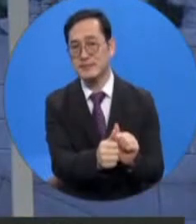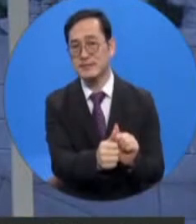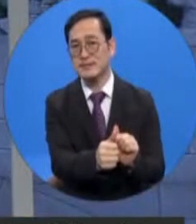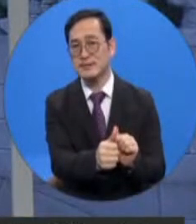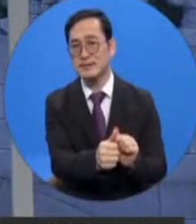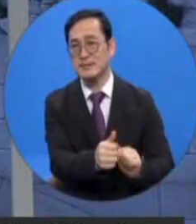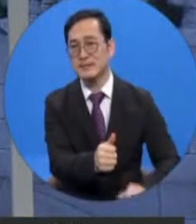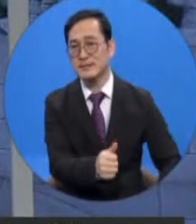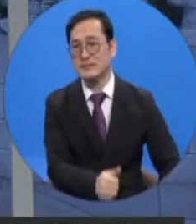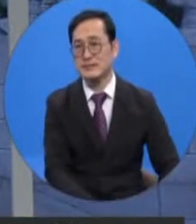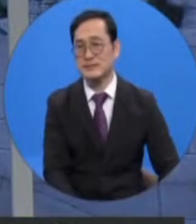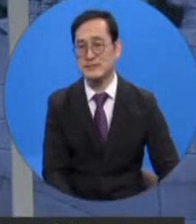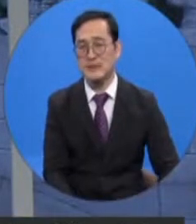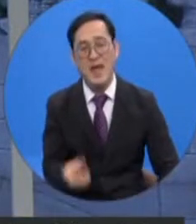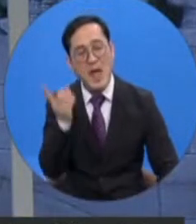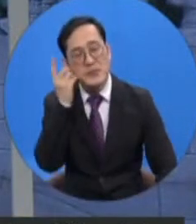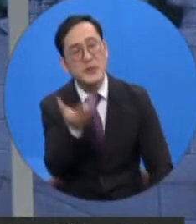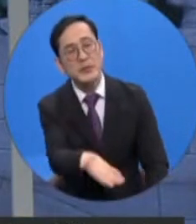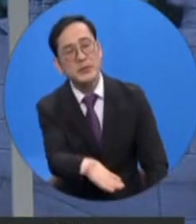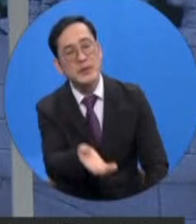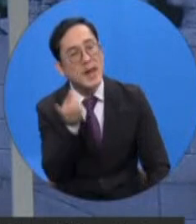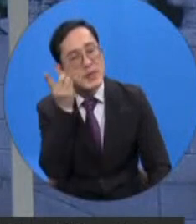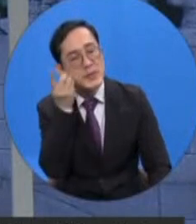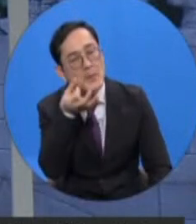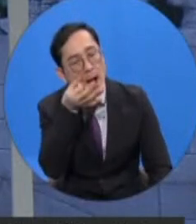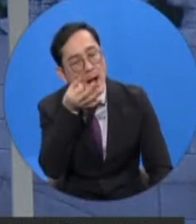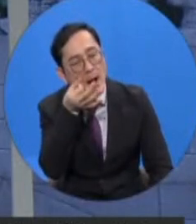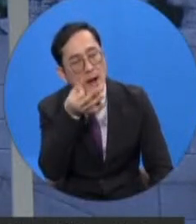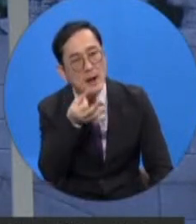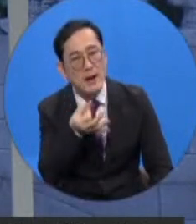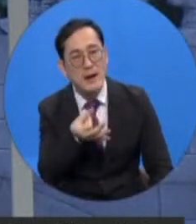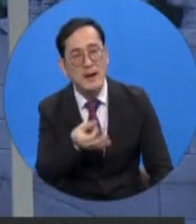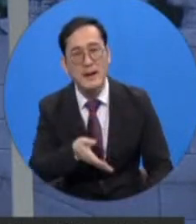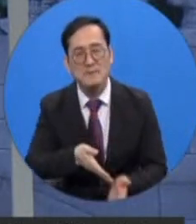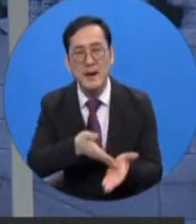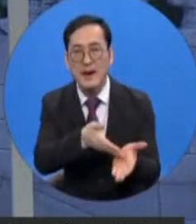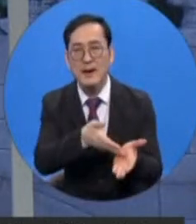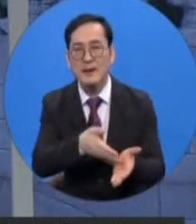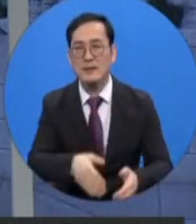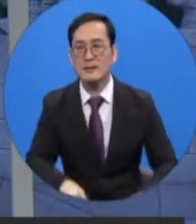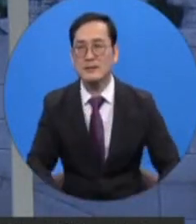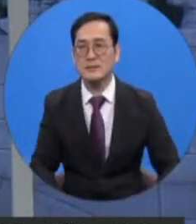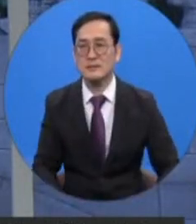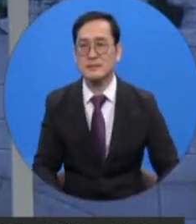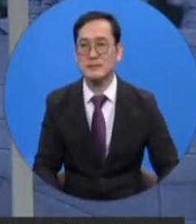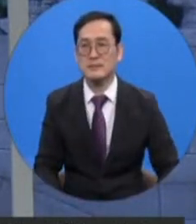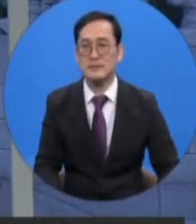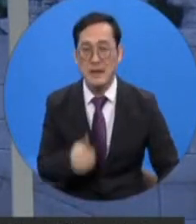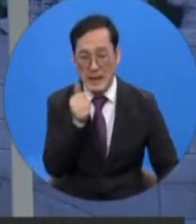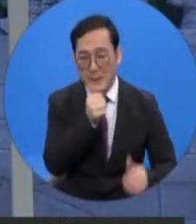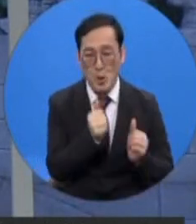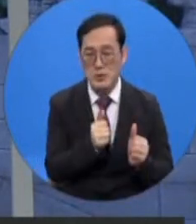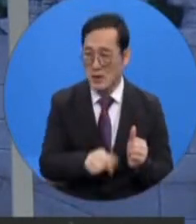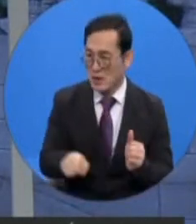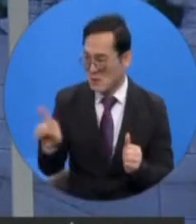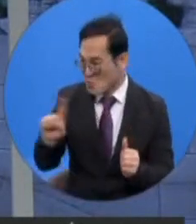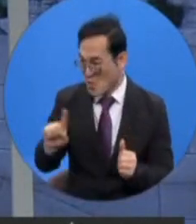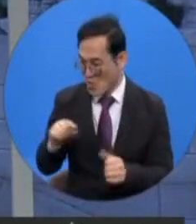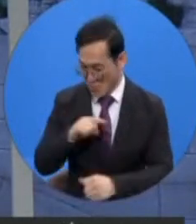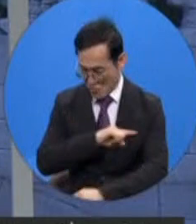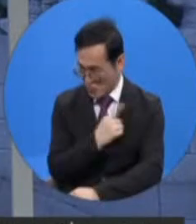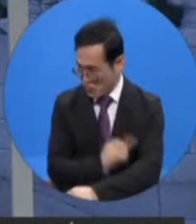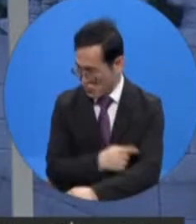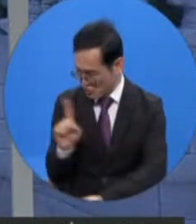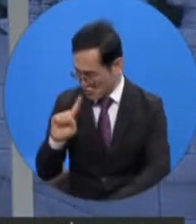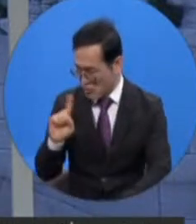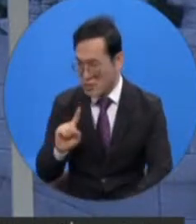참관인에게 휴대폰 좀 봅시다라고 핸드폰을 요구했다가 당시 동석했던 변호인들의 강한 항의를 받고 불러섰다고